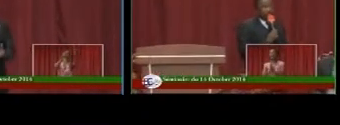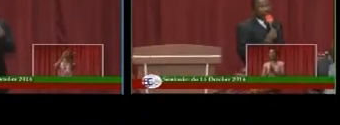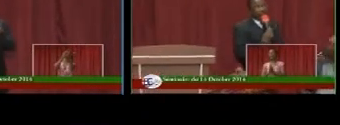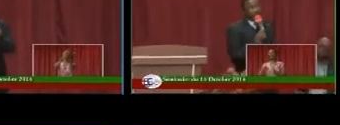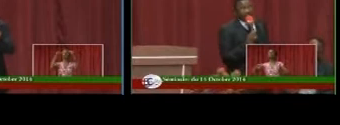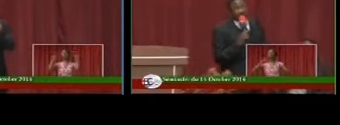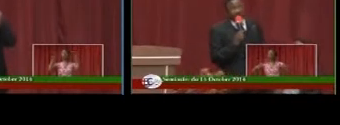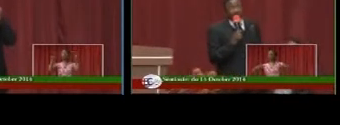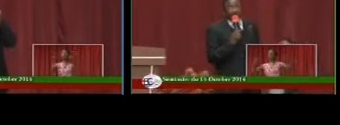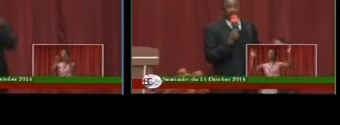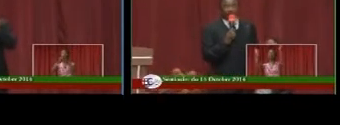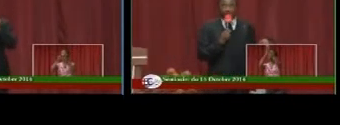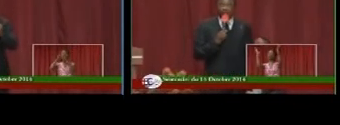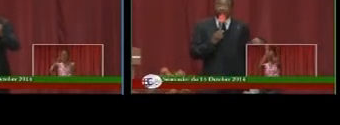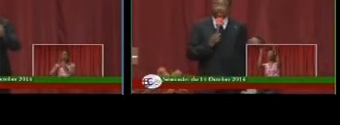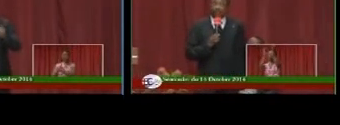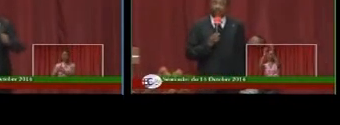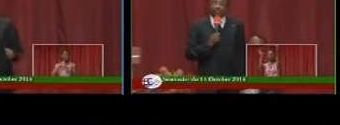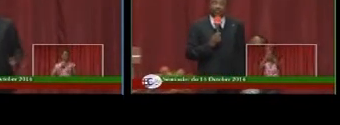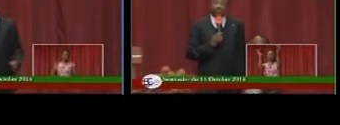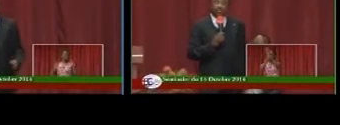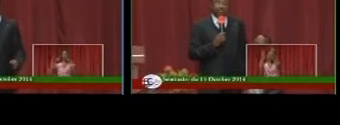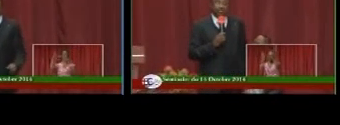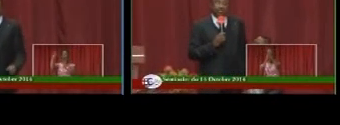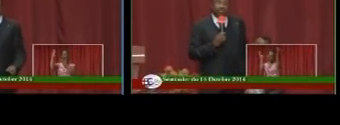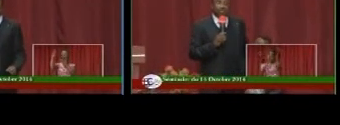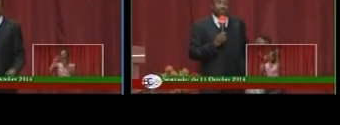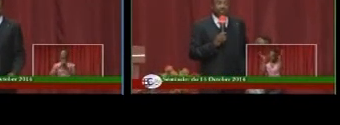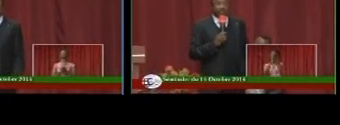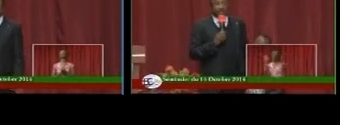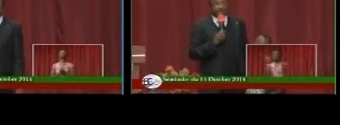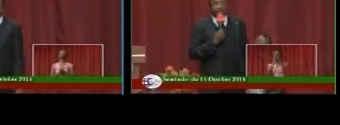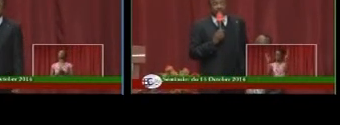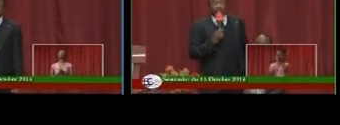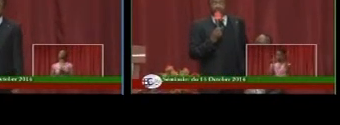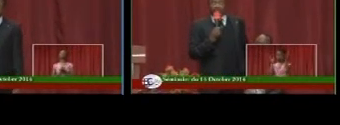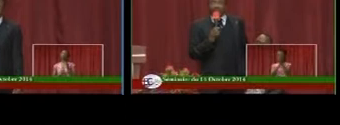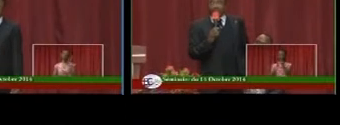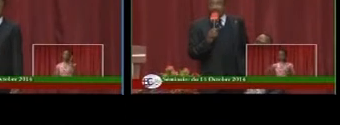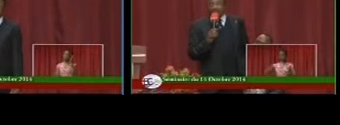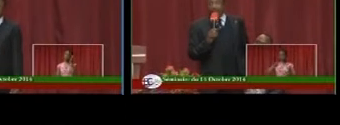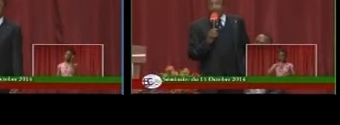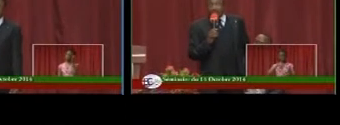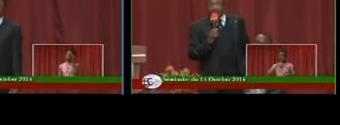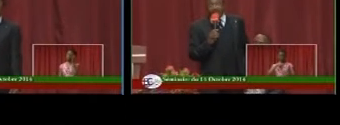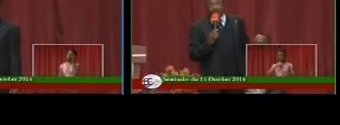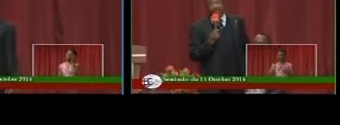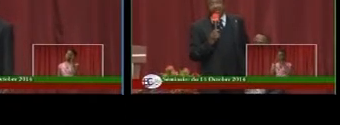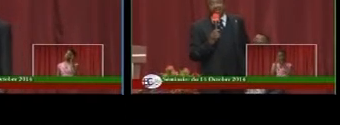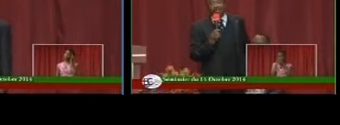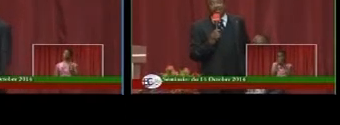l'homme d'aujourd'hui. C'est ça l'homme. Il se croit trop riche. Il se croit arrivé.